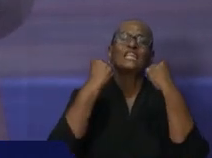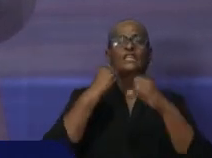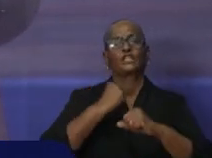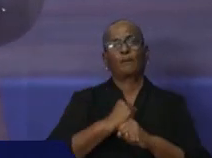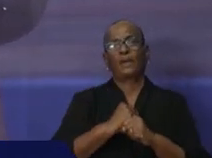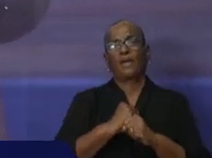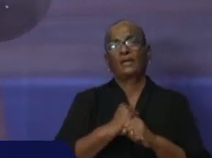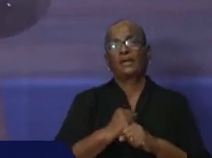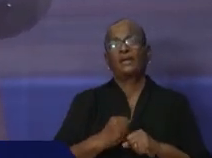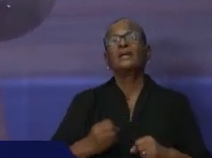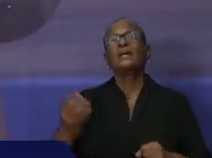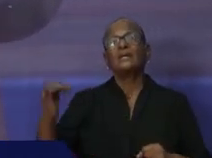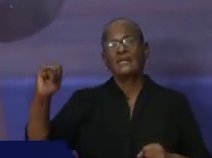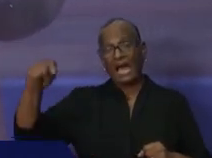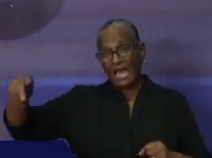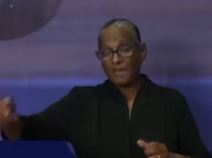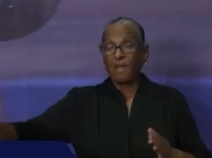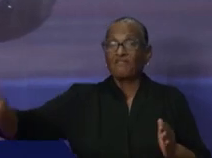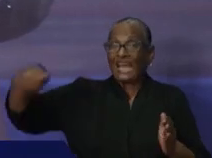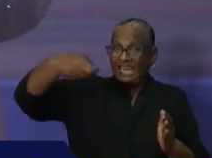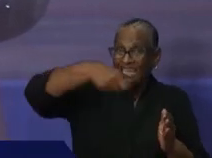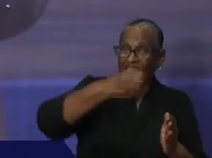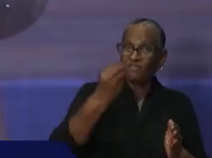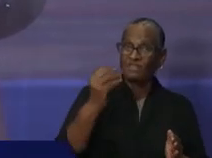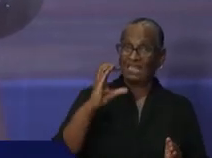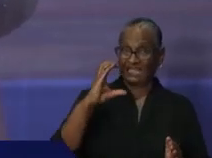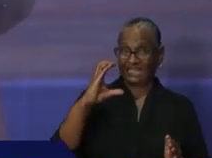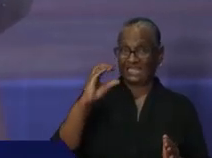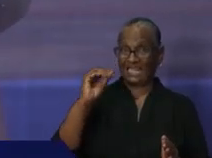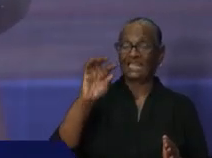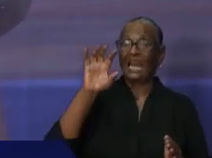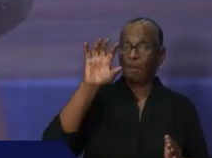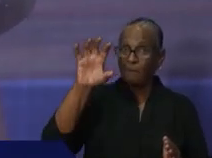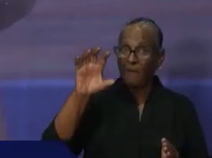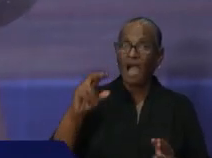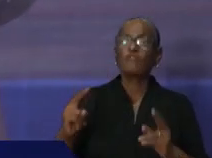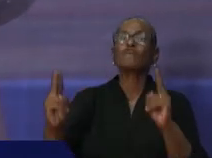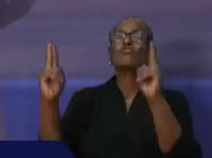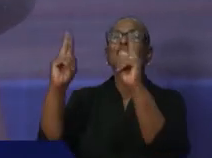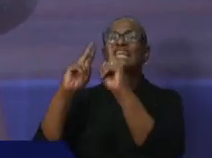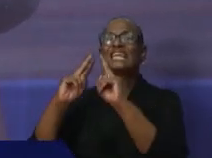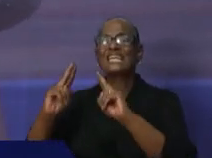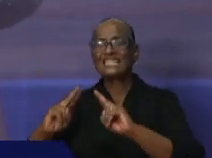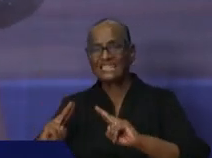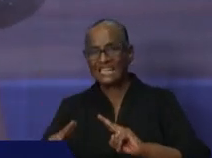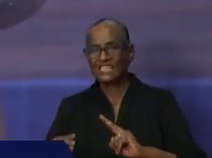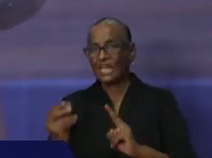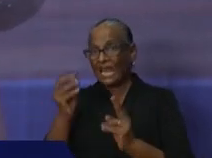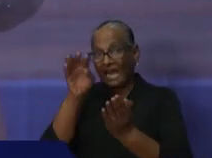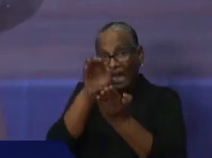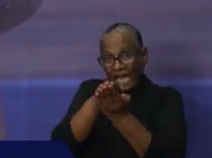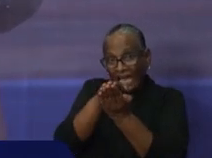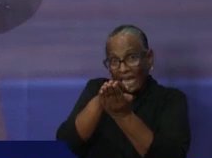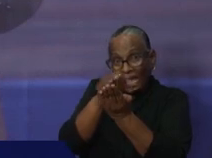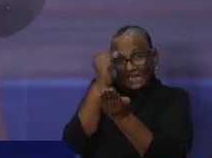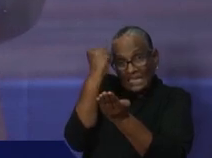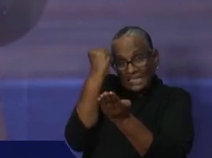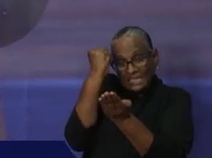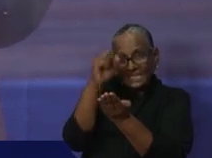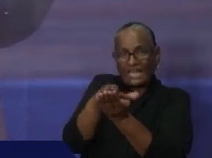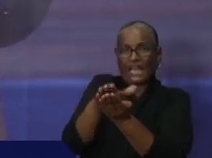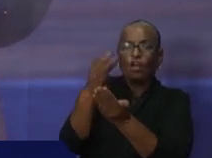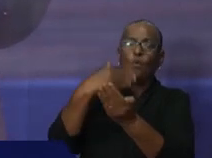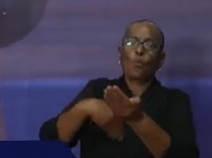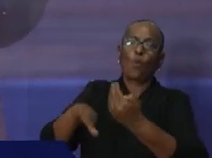De IMF al loose money die a centrale bank met een internationale reserve kan contrangen zien zo. Met zien